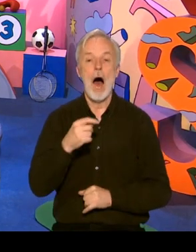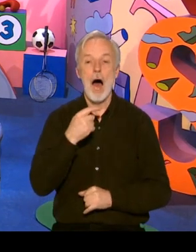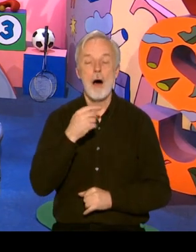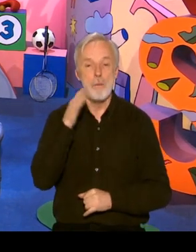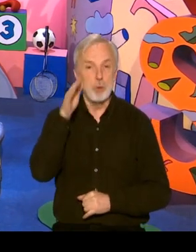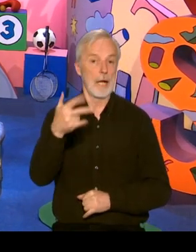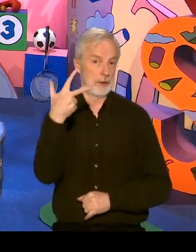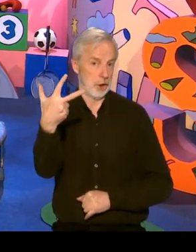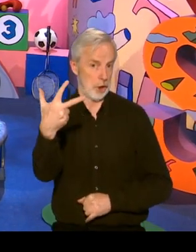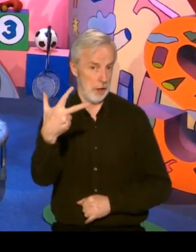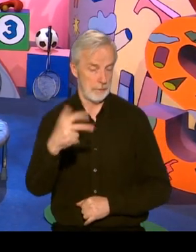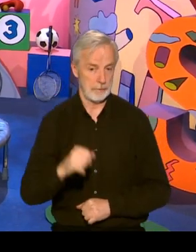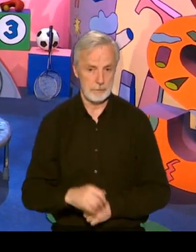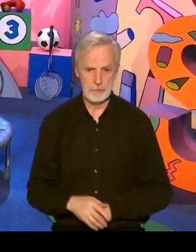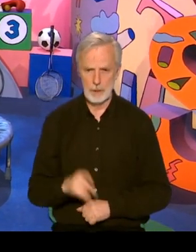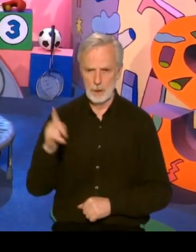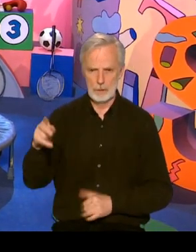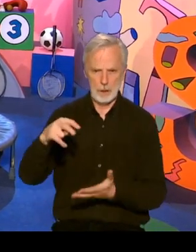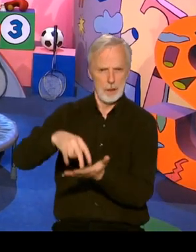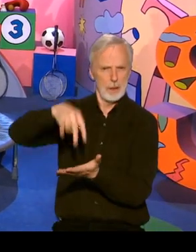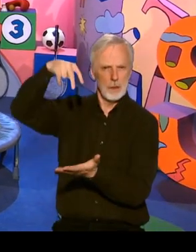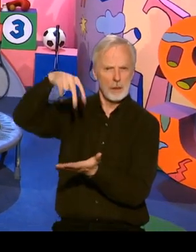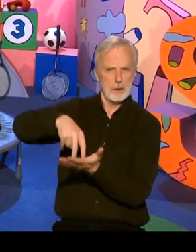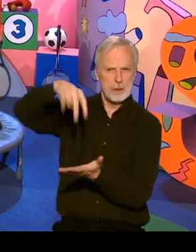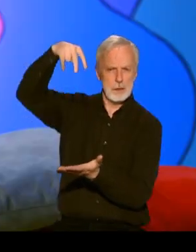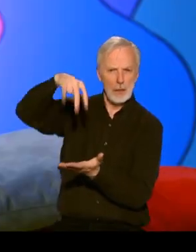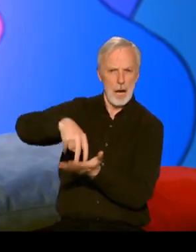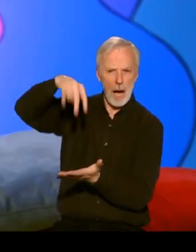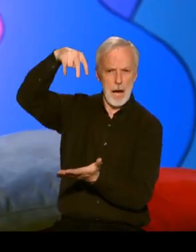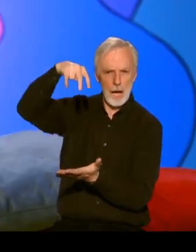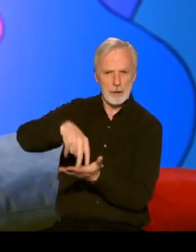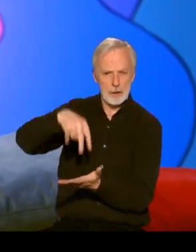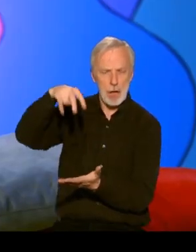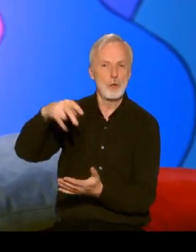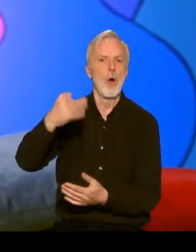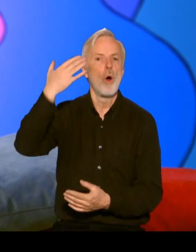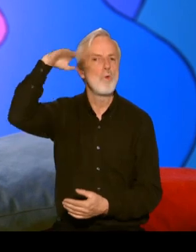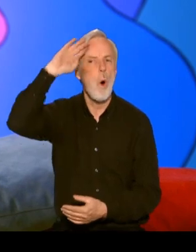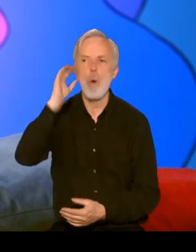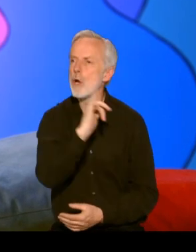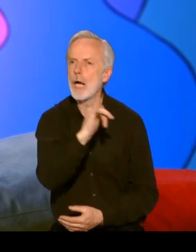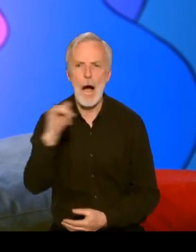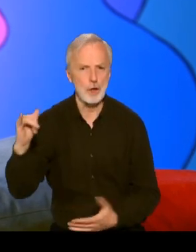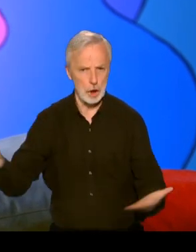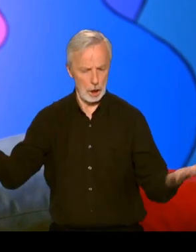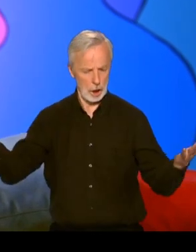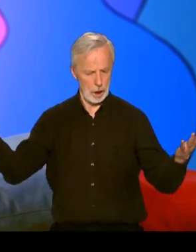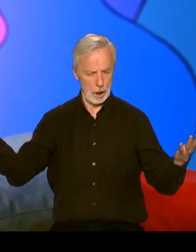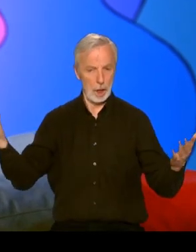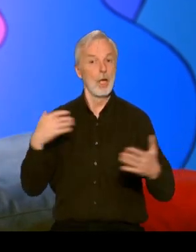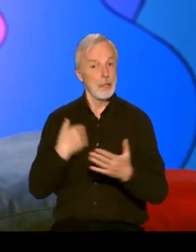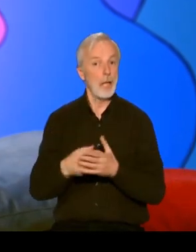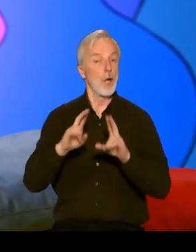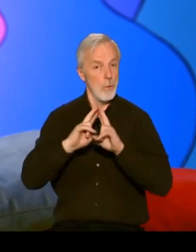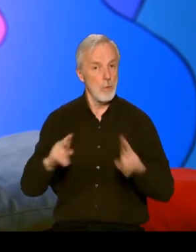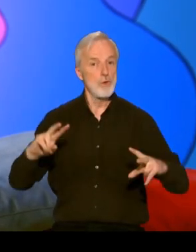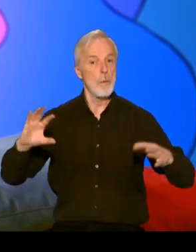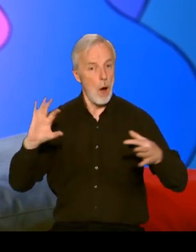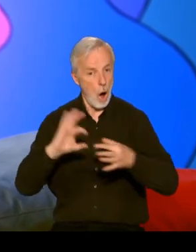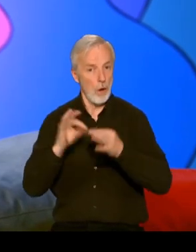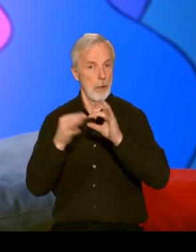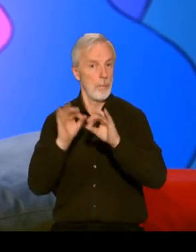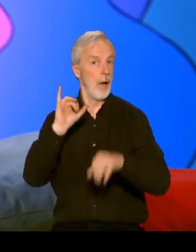Tři? Jo. Vždyť jenom skáčeš na trampolíně a to náhodou umí skoro všichni školkáčci, takže klidně můžou